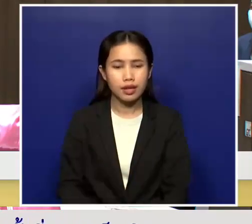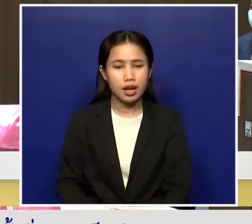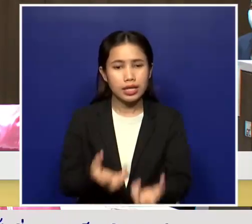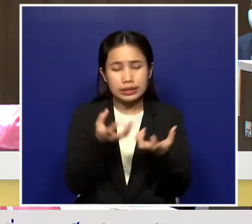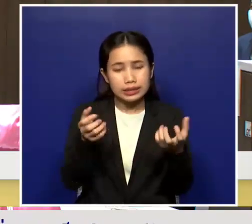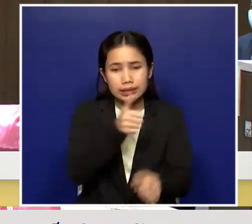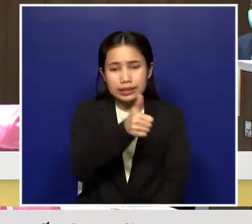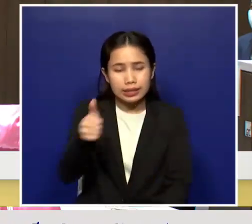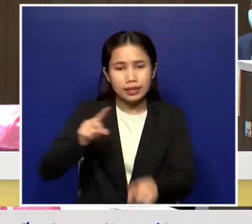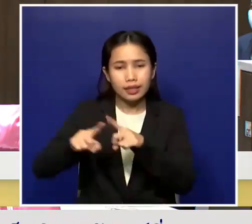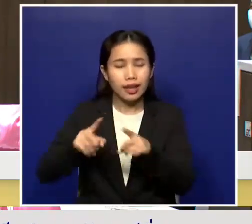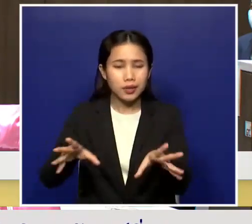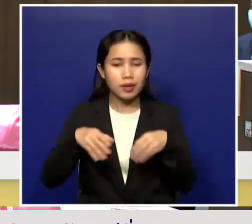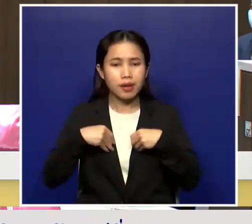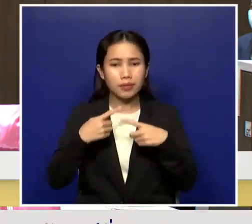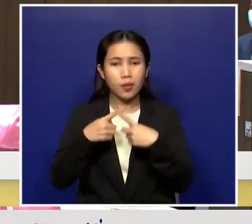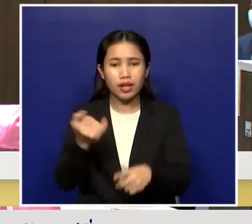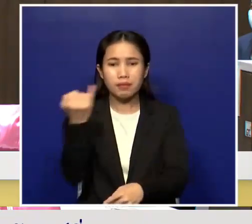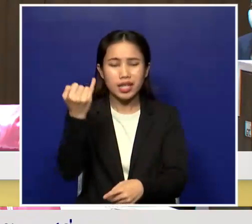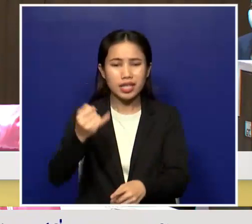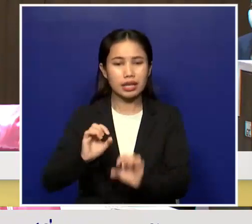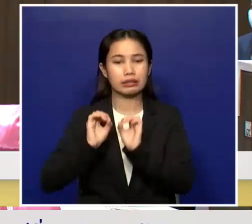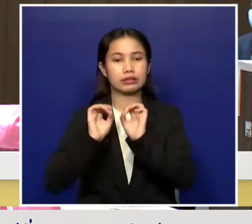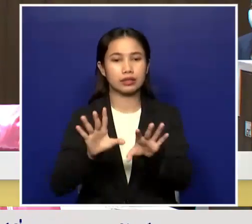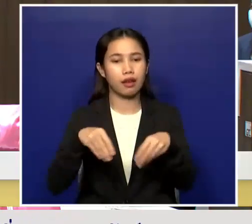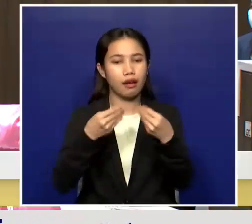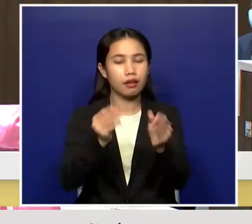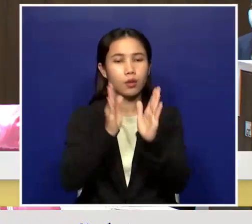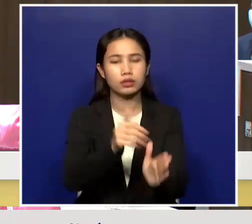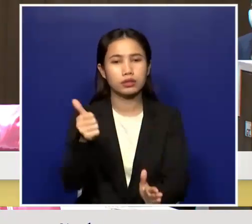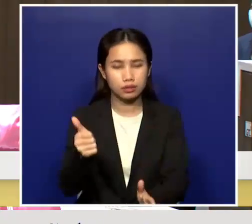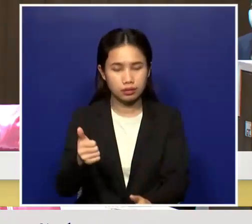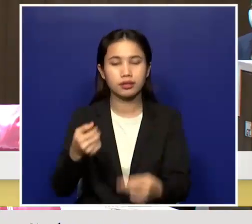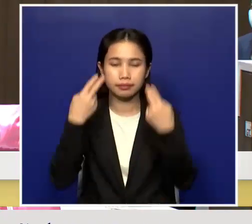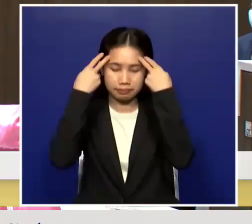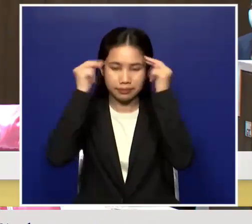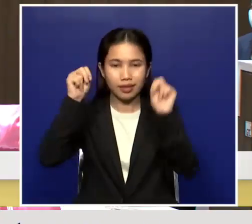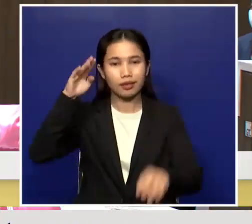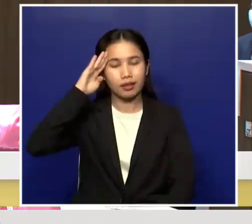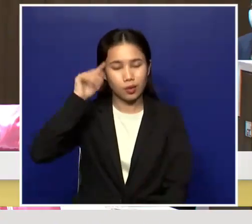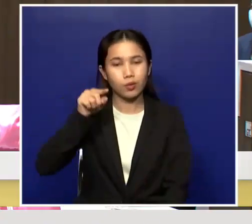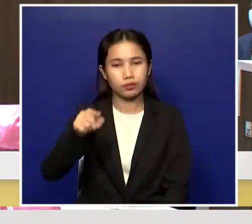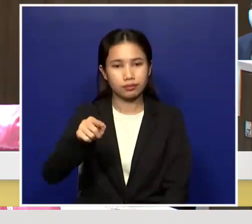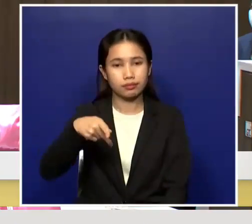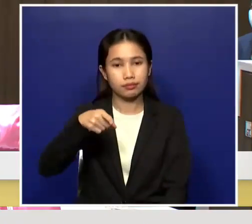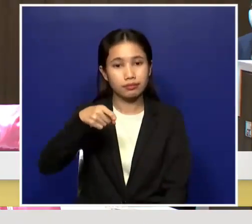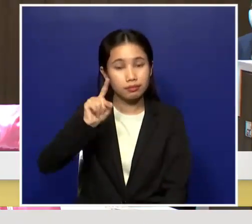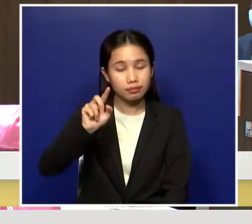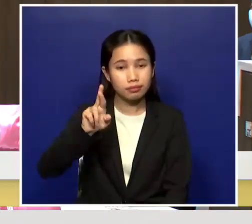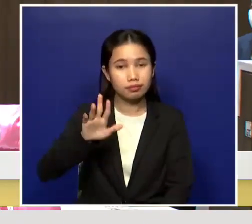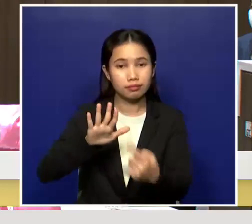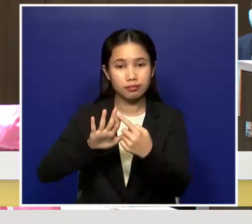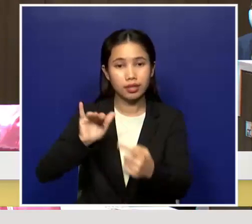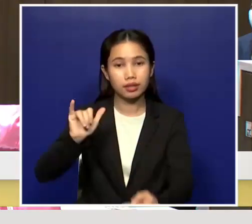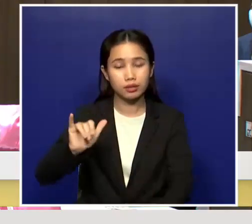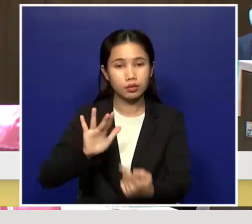อันไหนไม่ดีท่านก็ไปบ้อยใส่คนอื่นนี่คือพฤติกรรมของคนชื่อประยุทธ์จันทร์โอชาทั้งที่ปัญหาน่าจะยุติ